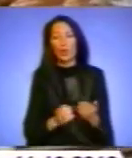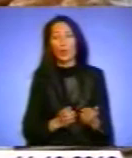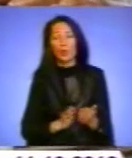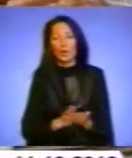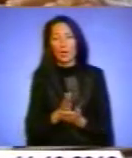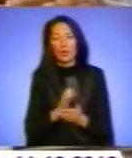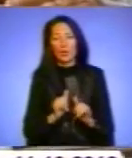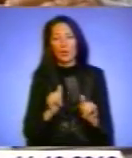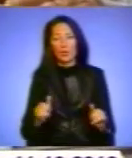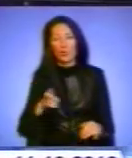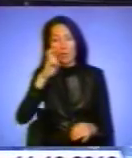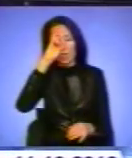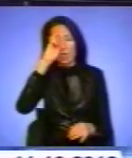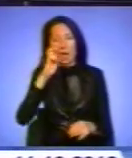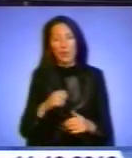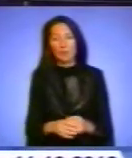держави.